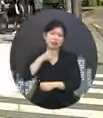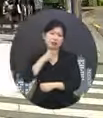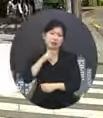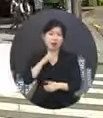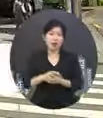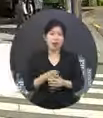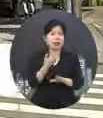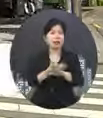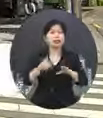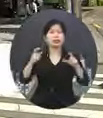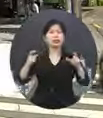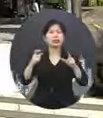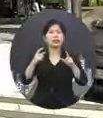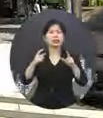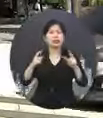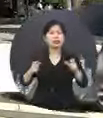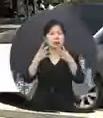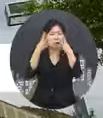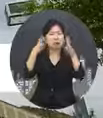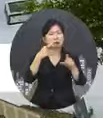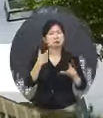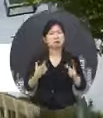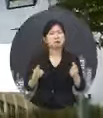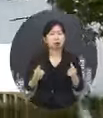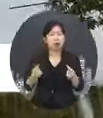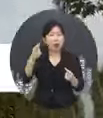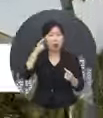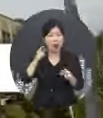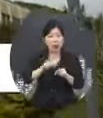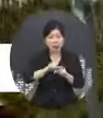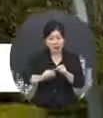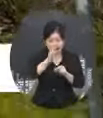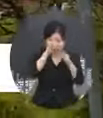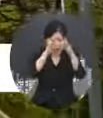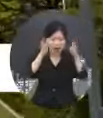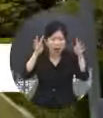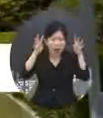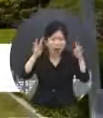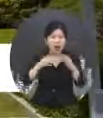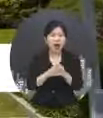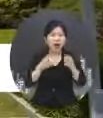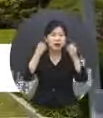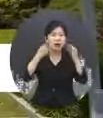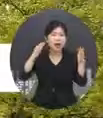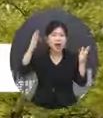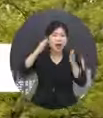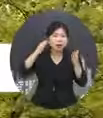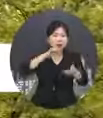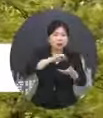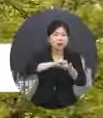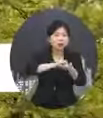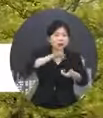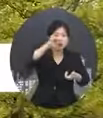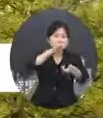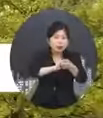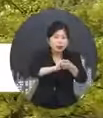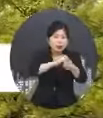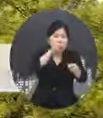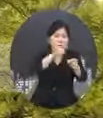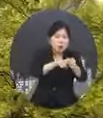다른 대학도 사정은 마찬가지 지방 대학이 신입생 유치에 어려움을 겪으면서 수시모집을 확대하고